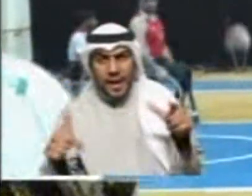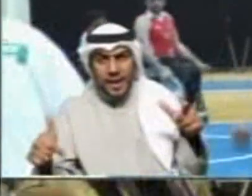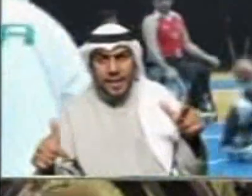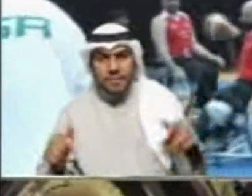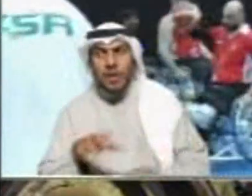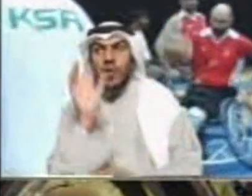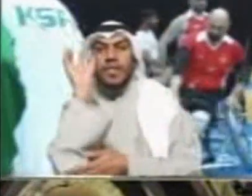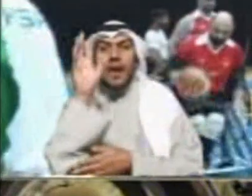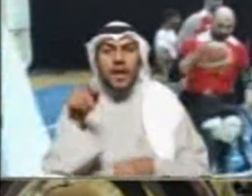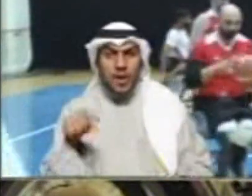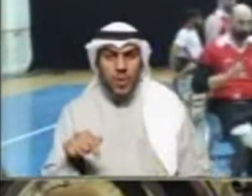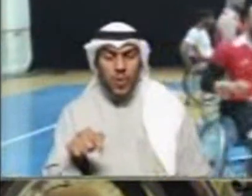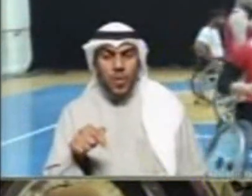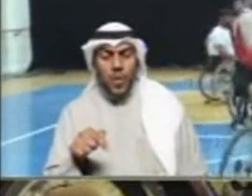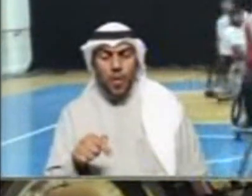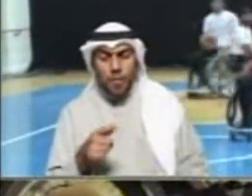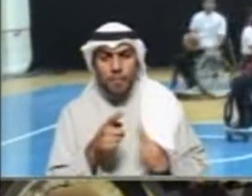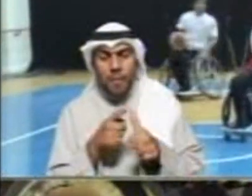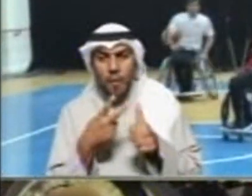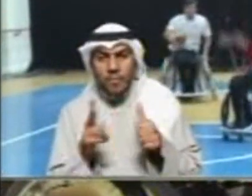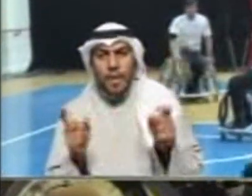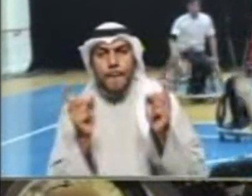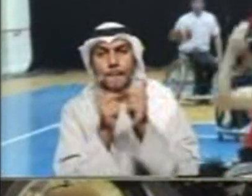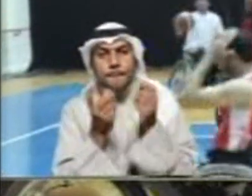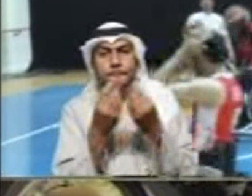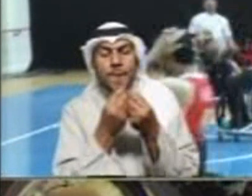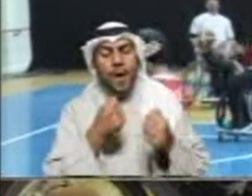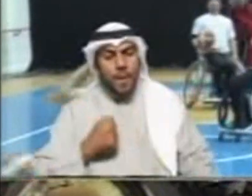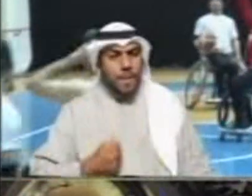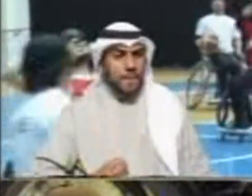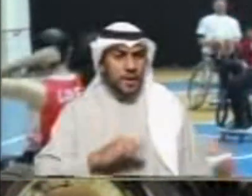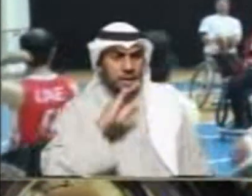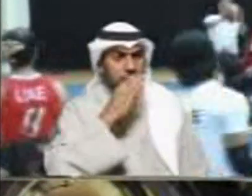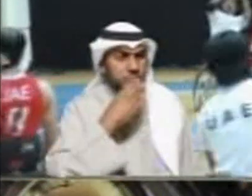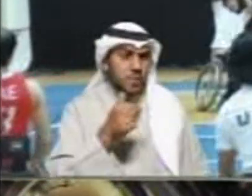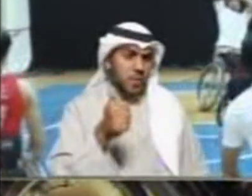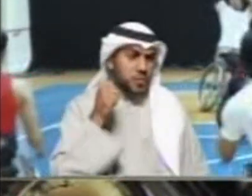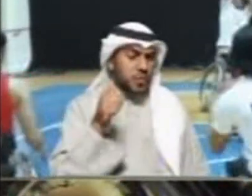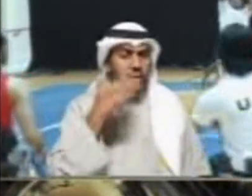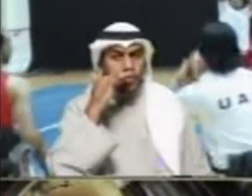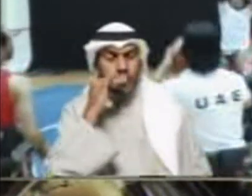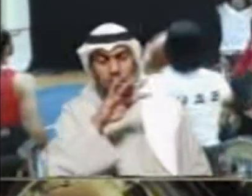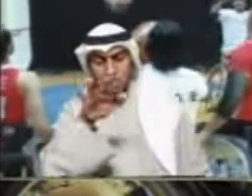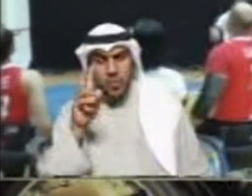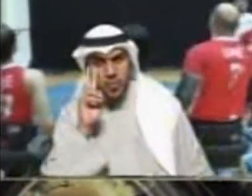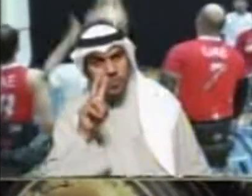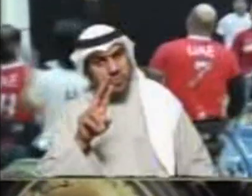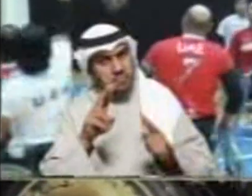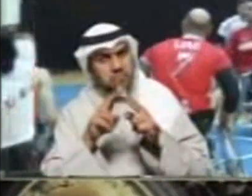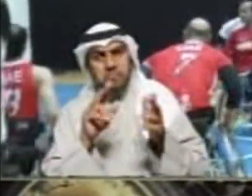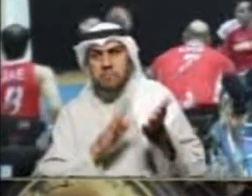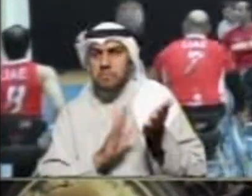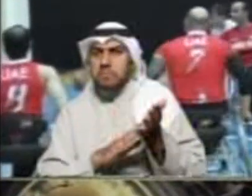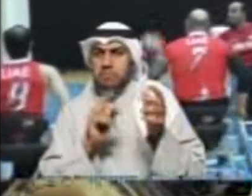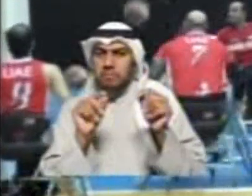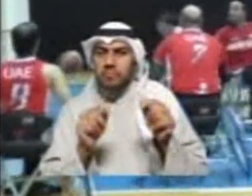السلة، ومباراتنا الأولى اليوم افتتاحية كانت مع البحرين، والحمد لله كان مستوى طيب والشباب أمانة كلهم أدوا، والحمد لله نطمح إن